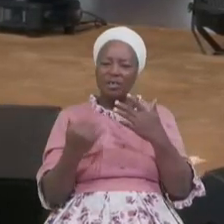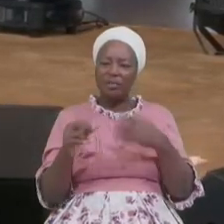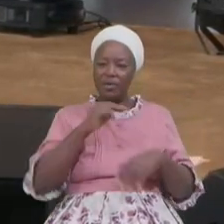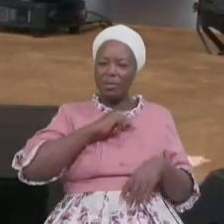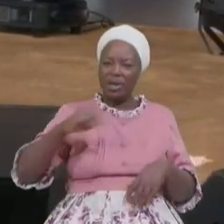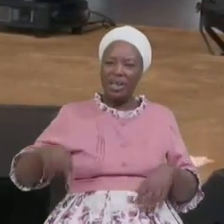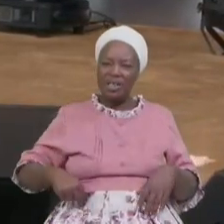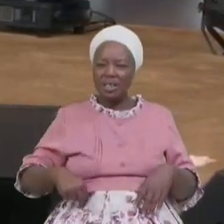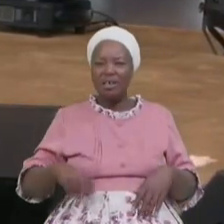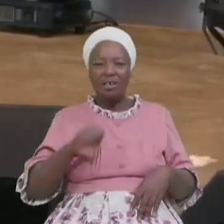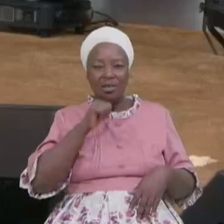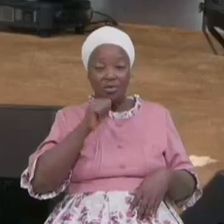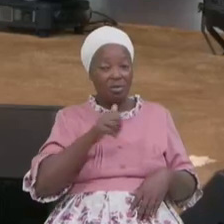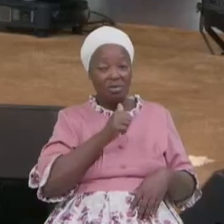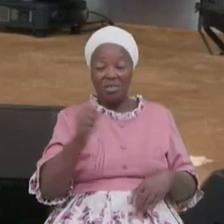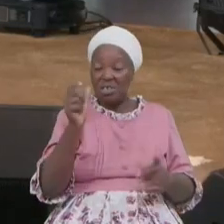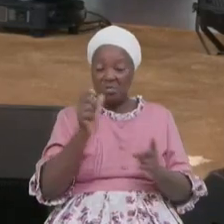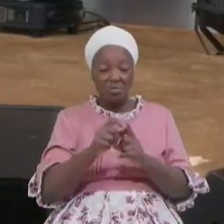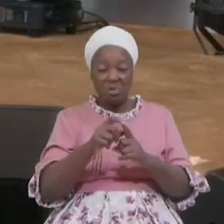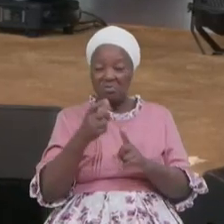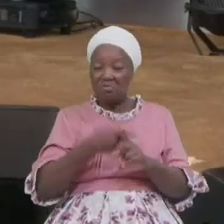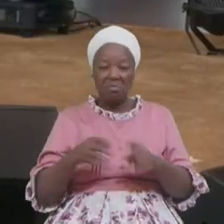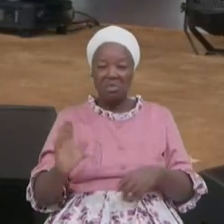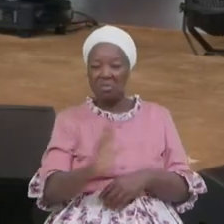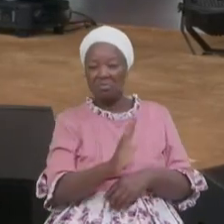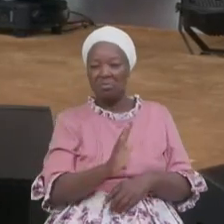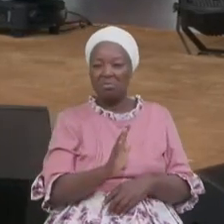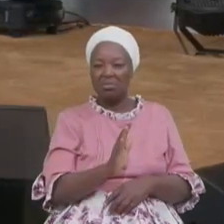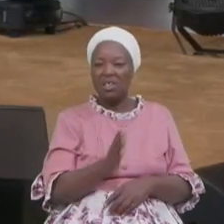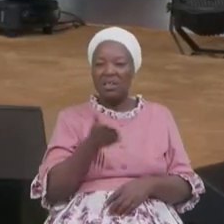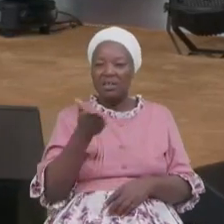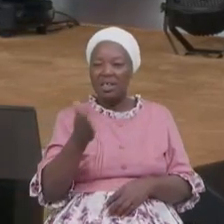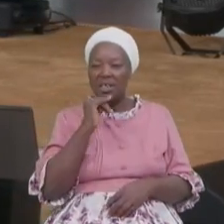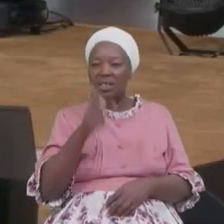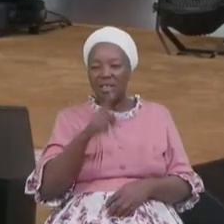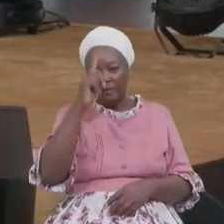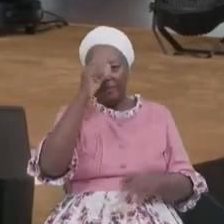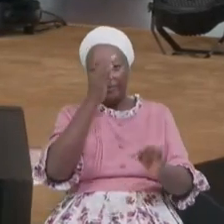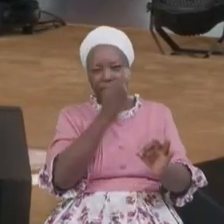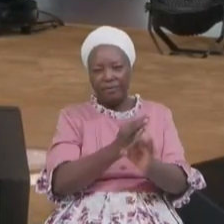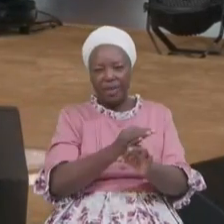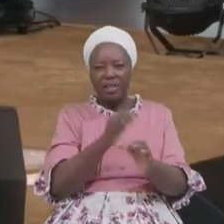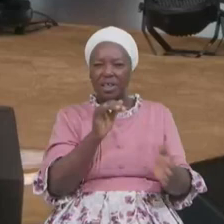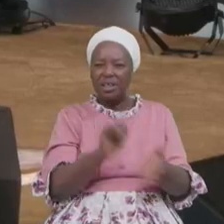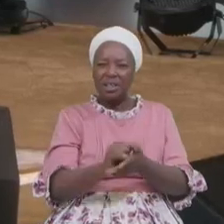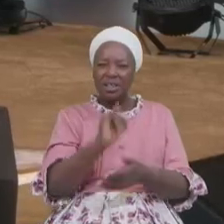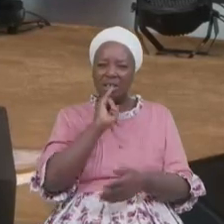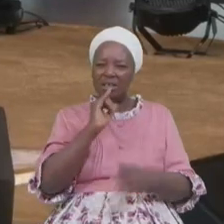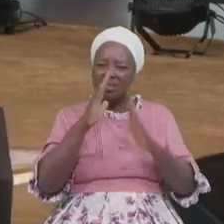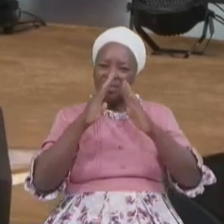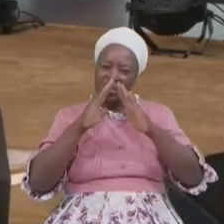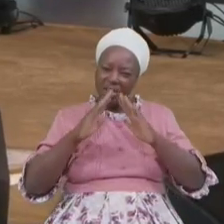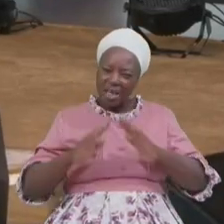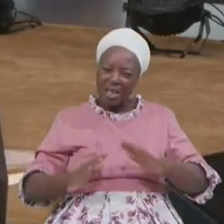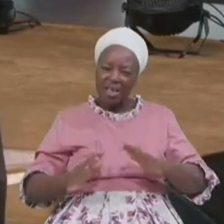Aucun mot n'est sorti de leur bouche. Il y a la foi qui est silencieuse, qui